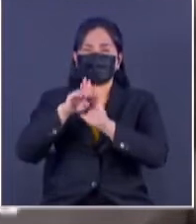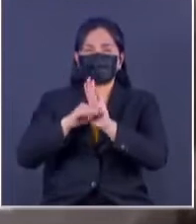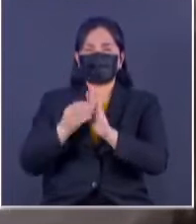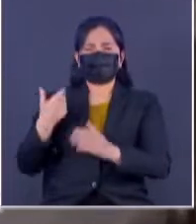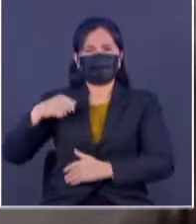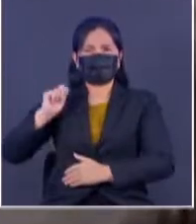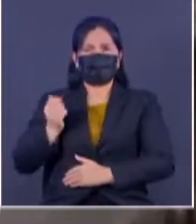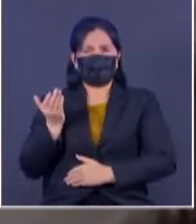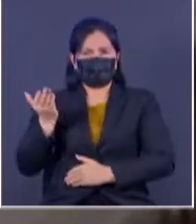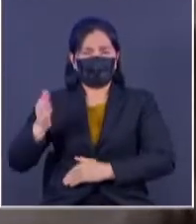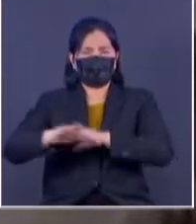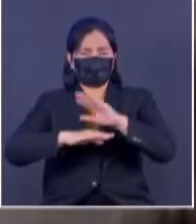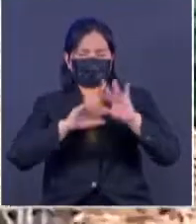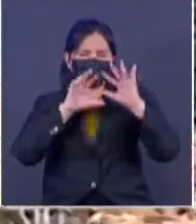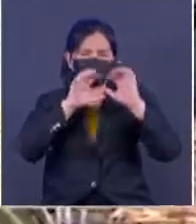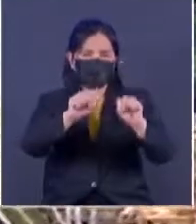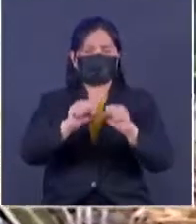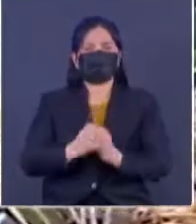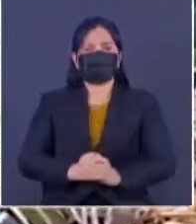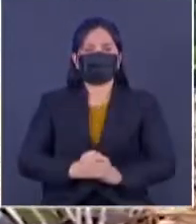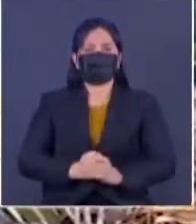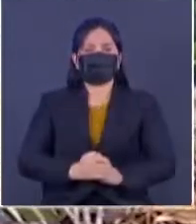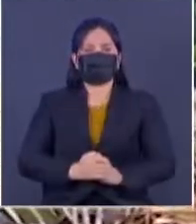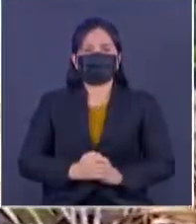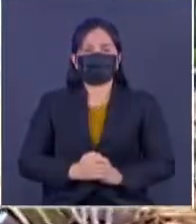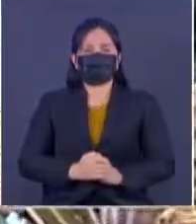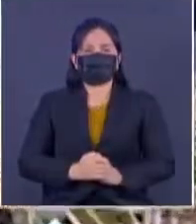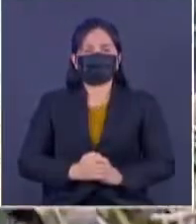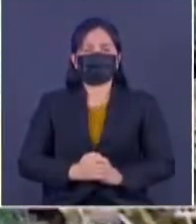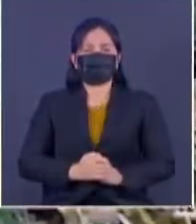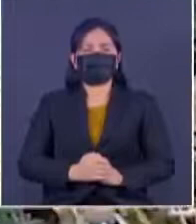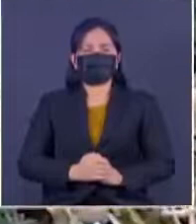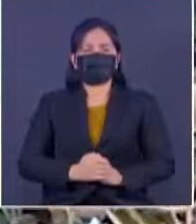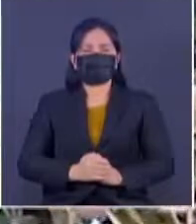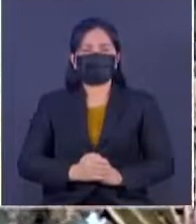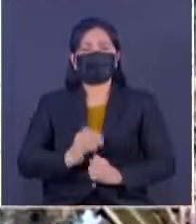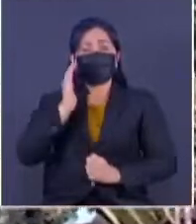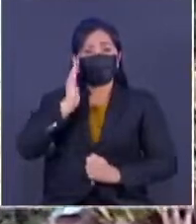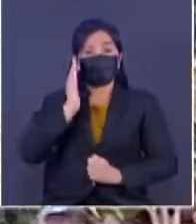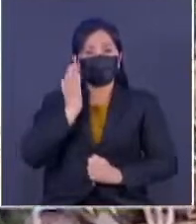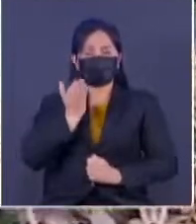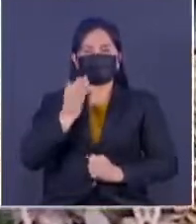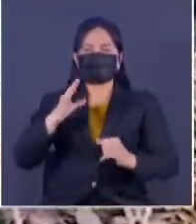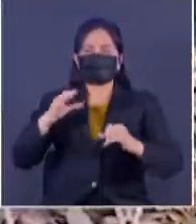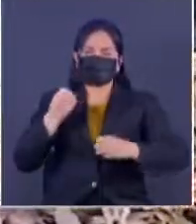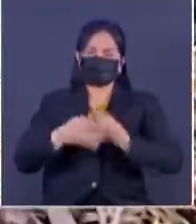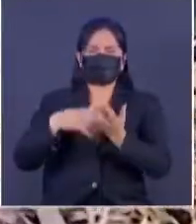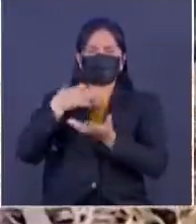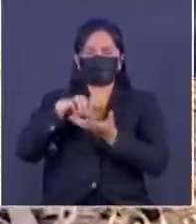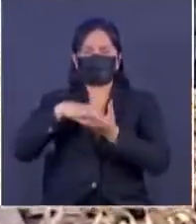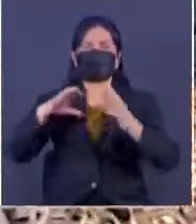ทีนี้จากการจับกุมตัวนายพัชรพลได้ในครั้งนี้เนี่ยเจ้าตัวก็รับสารภาพบอกว่าขโมยร